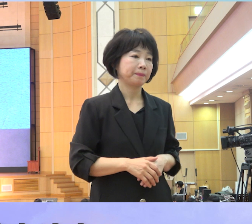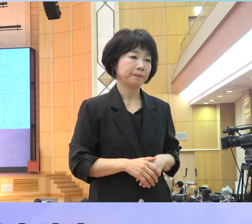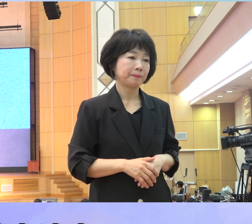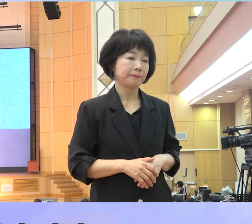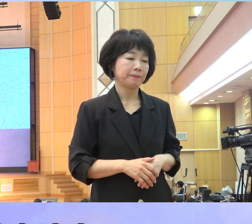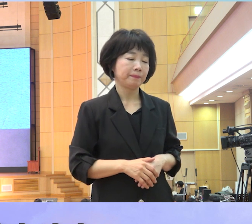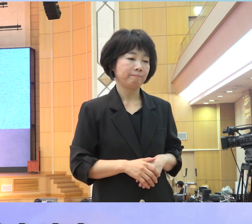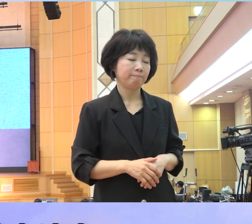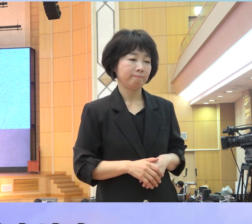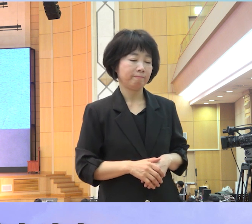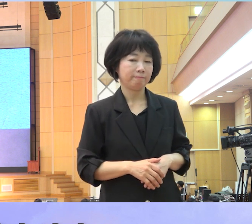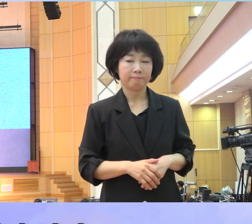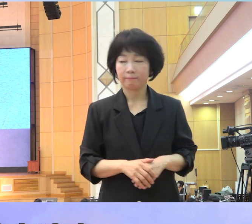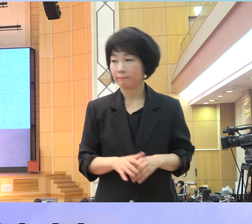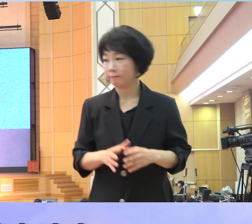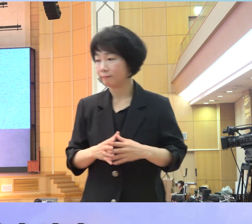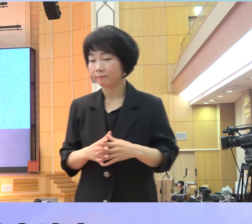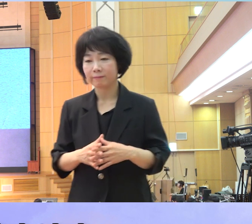10억씩 드리겠습니다.